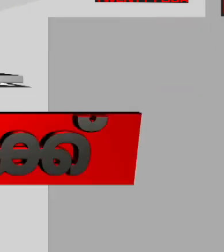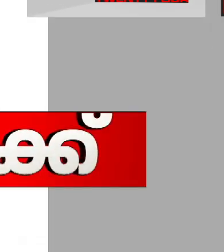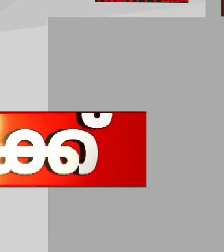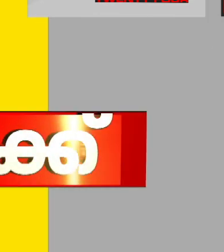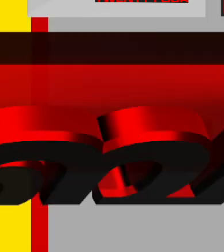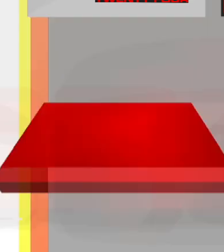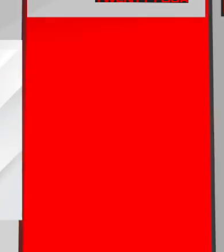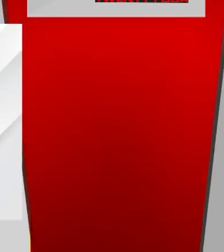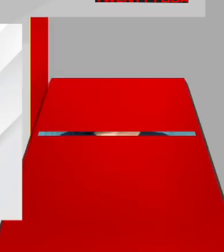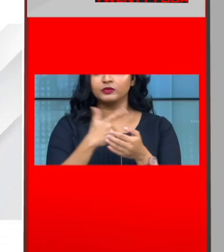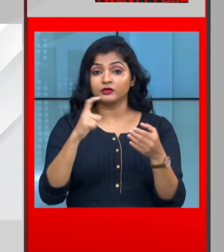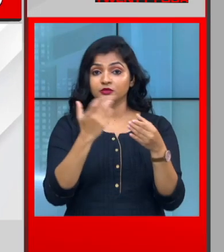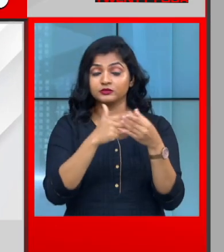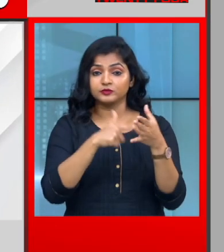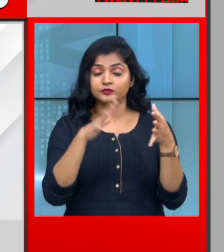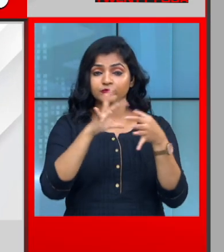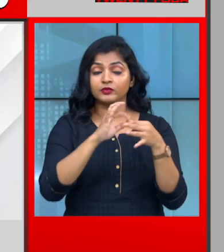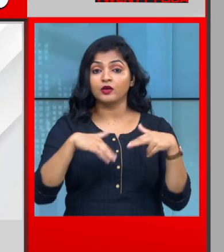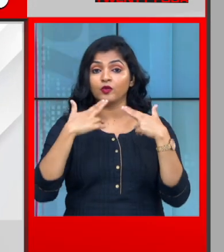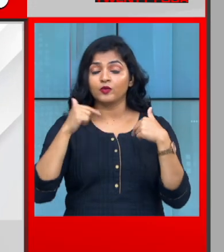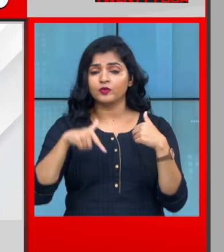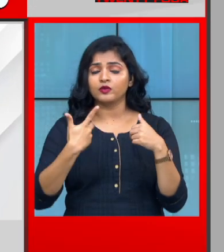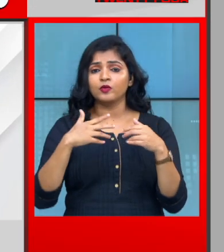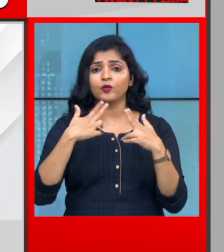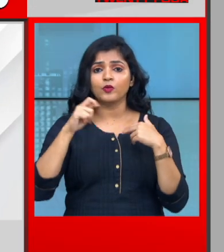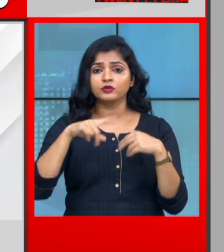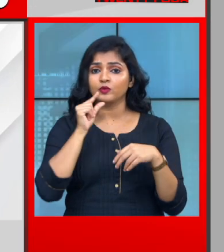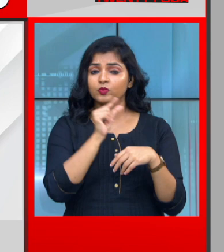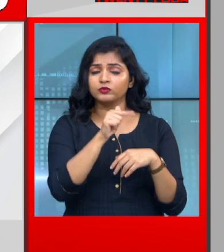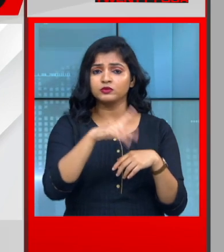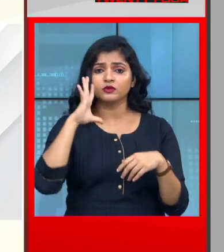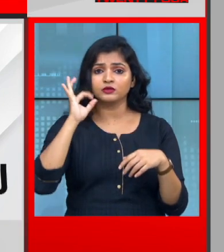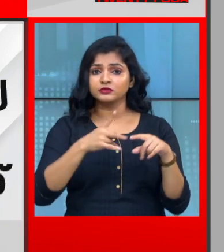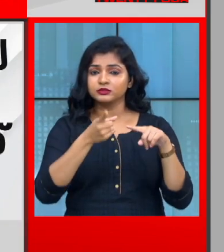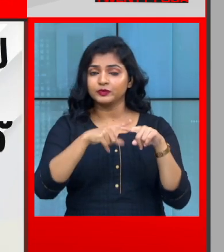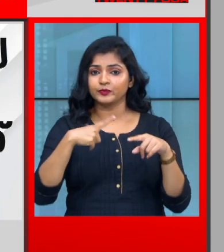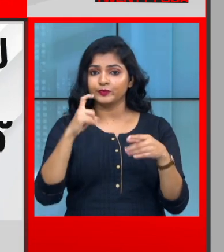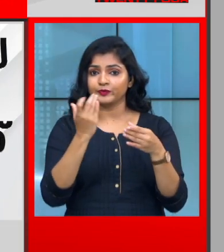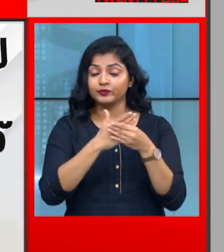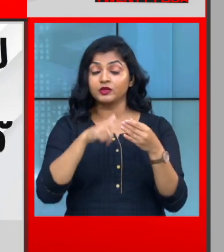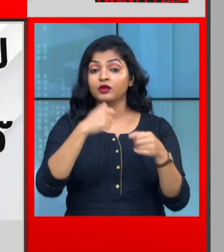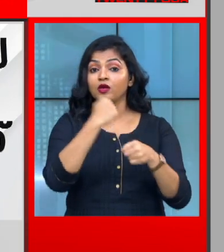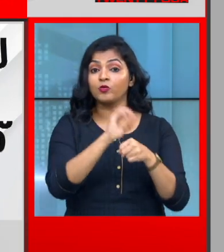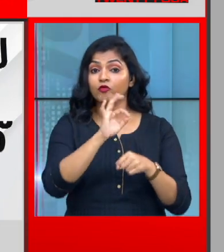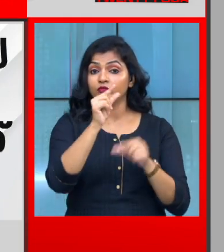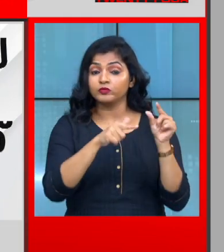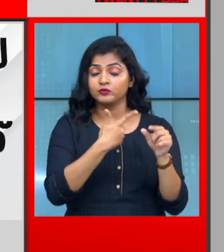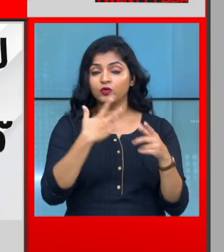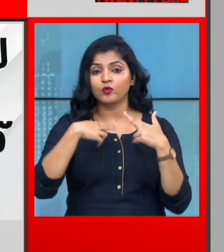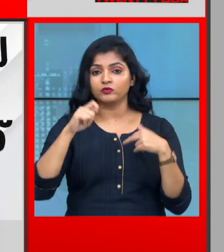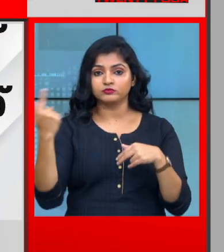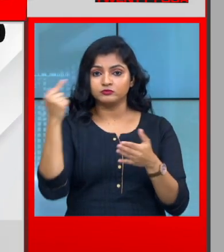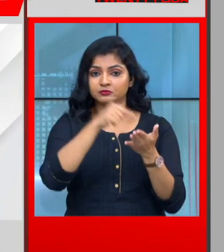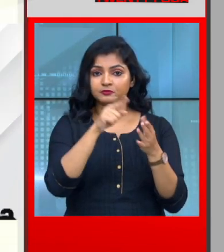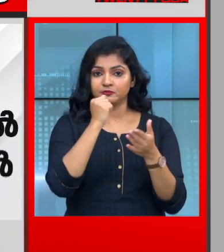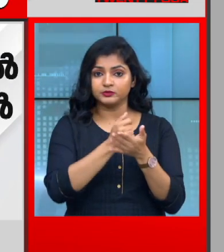ബന്ധപ്പെട്ട ഹൈക്കോടതിയിലെ കോടതിയലക്ഷ്യ കേസിൽ ഹൈക്കോടതി ഉദ്യോഗസ്ഥരോട്, സർക്കാർ ഉദ്യോഗസ്ഥരോട് നേരിട്ട് ഹാജരാകാൻ നിർദ്ദേശിച്ചിരുന്നു. ആ ഒരു കാര്യത്തിൽ നിലവിൽ